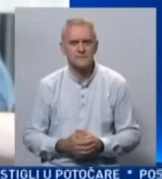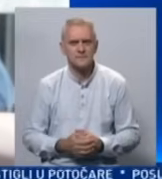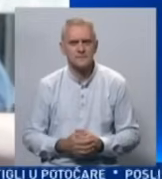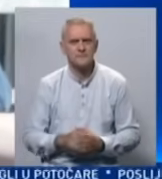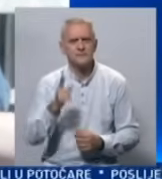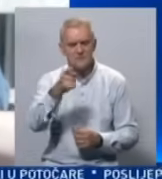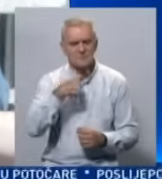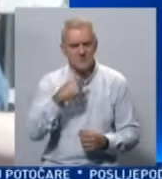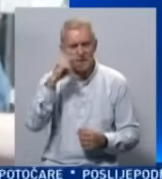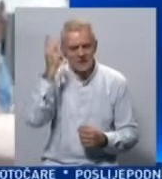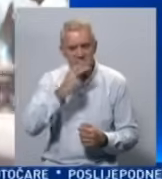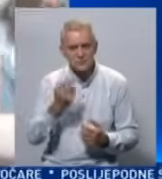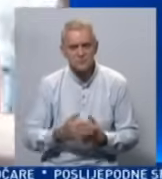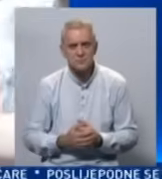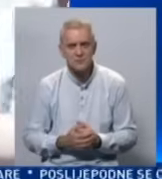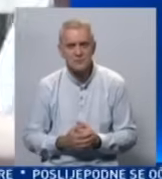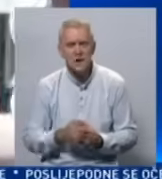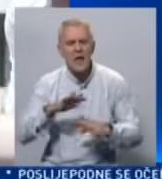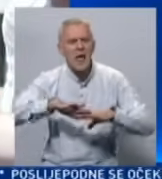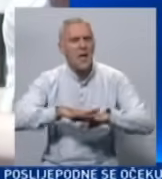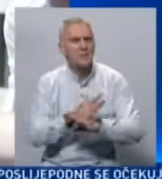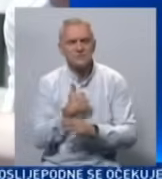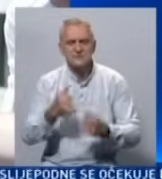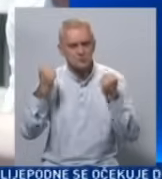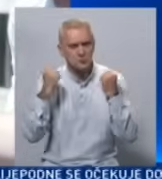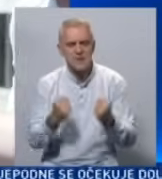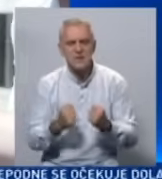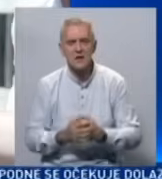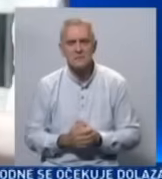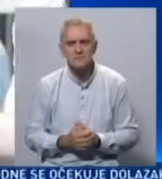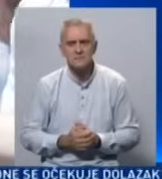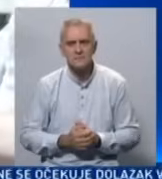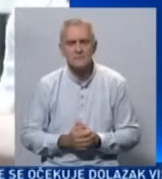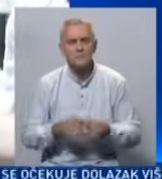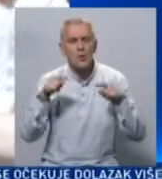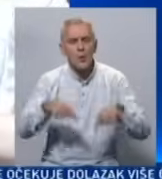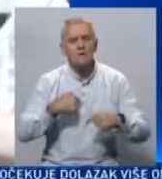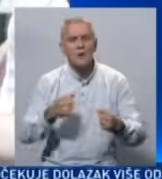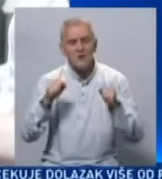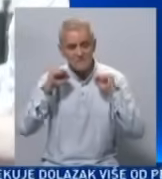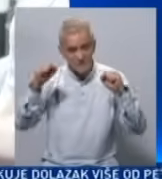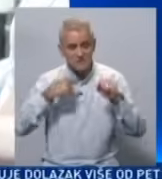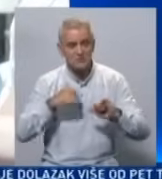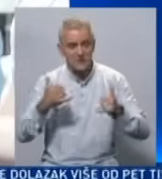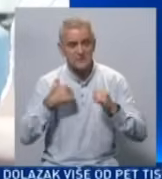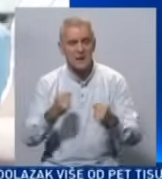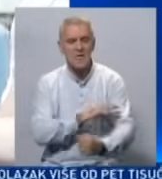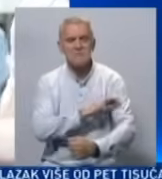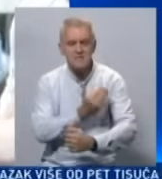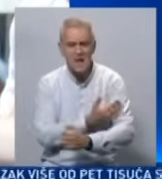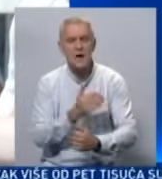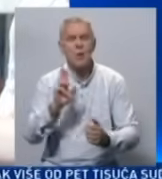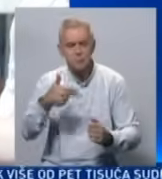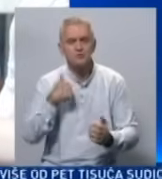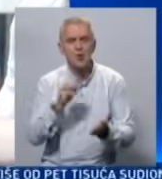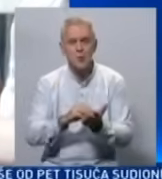Razumit ćete me, emocije su jake. Ovako sam fizički jak, mogu bi trčati